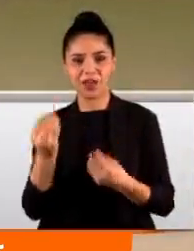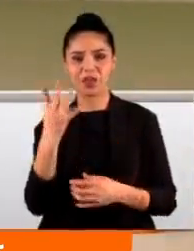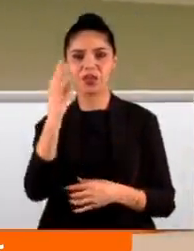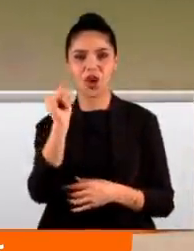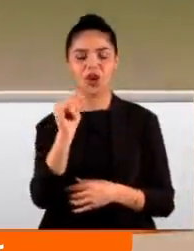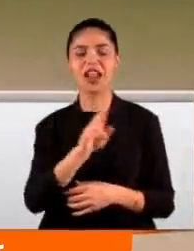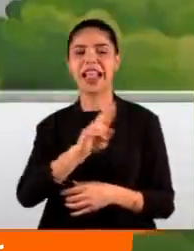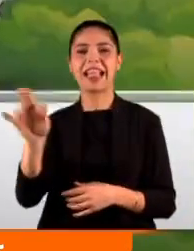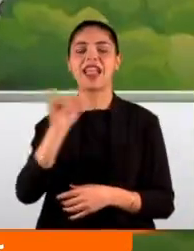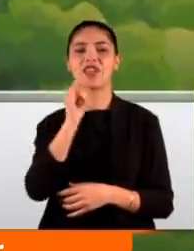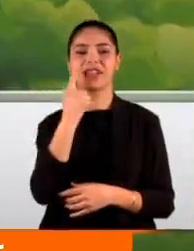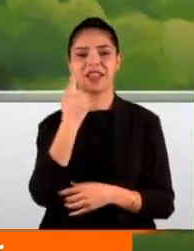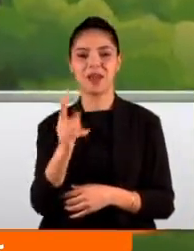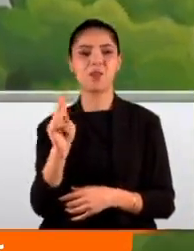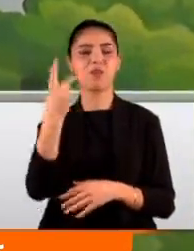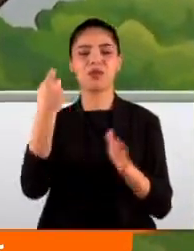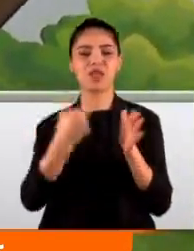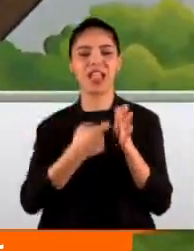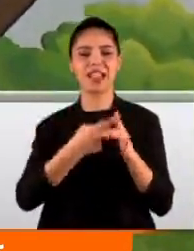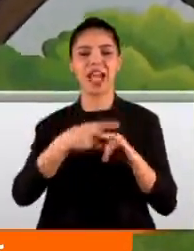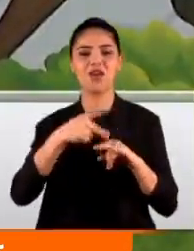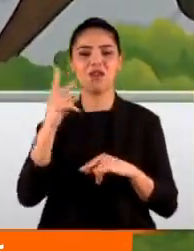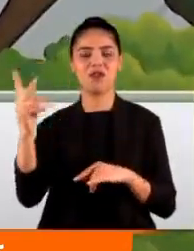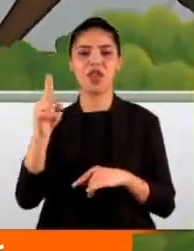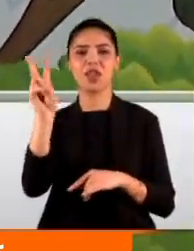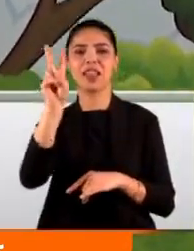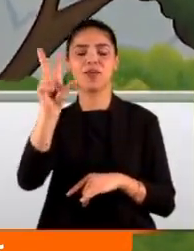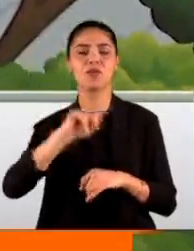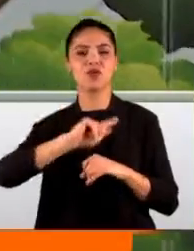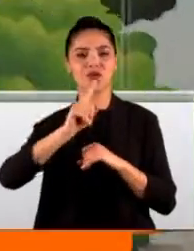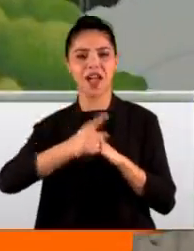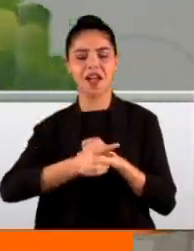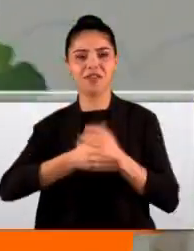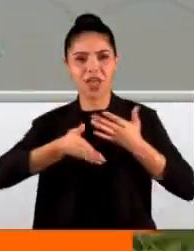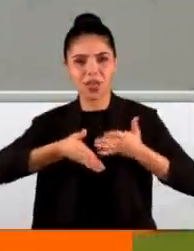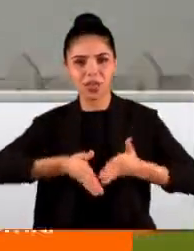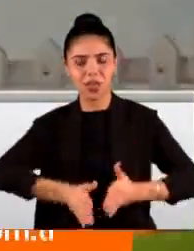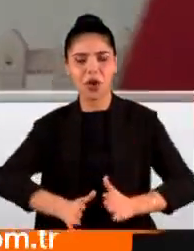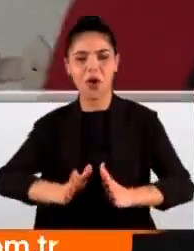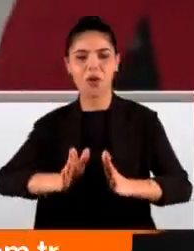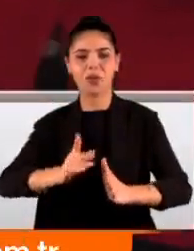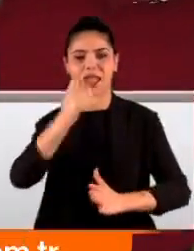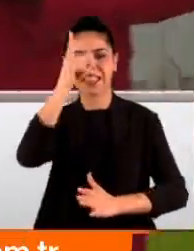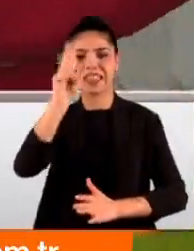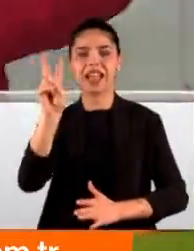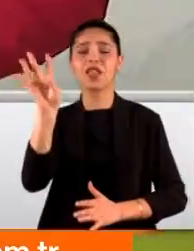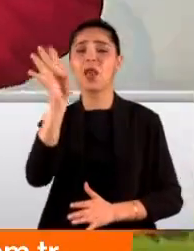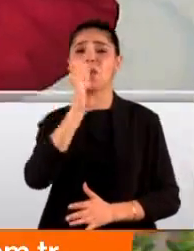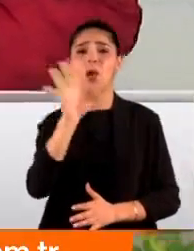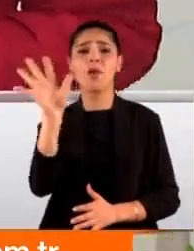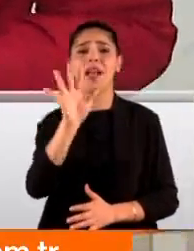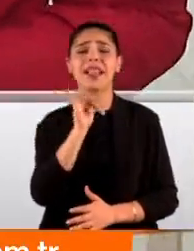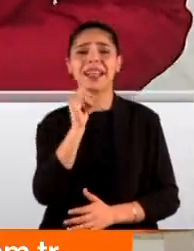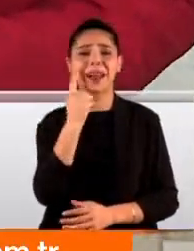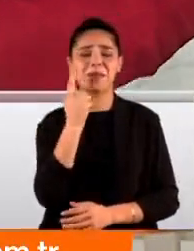4 kilo 700 gramdır Şifanur 23 haftalıkken dünyaya geldi ve sadece 450